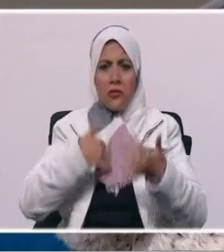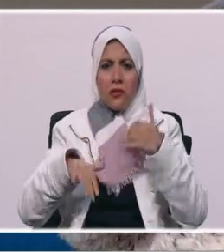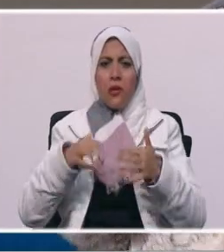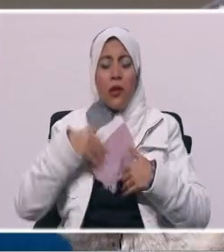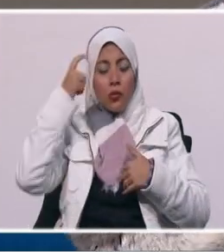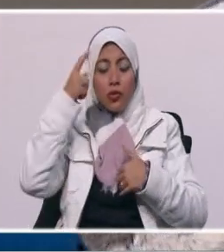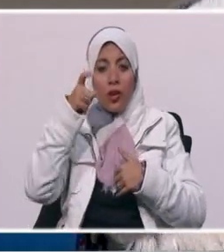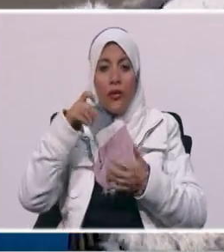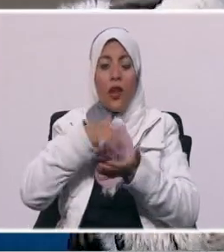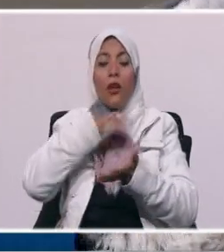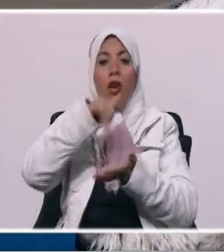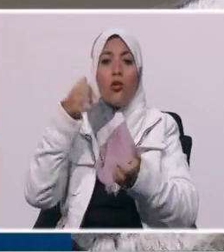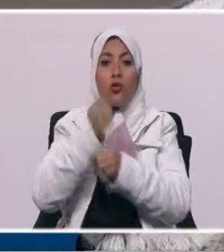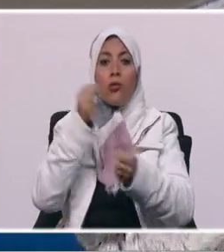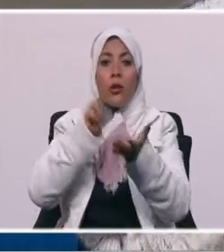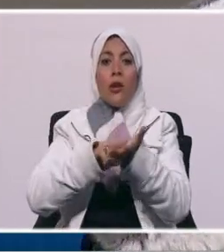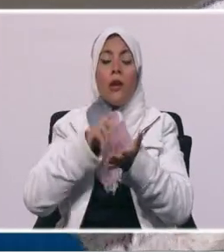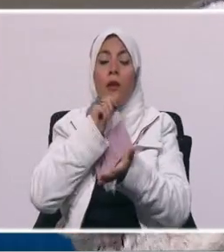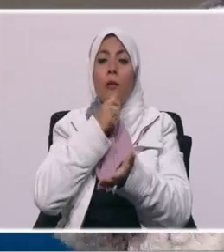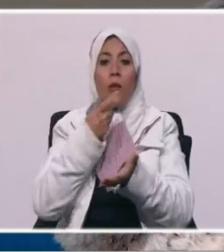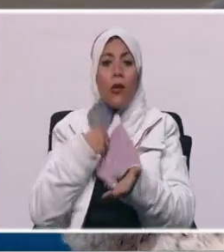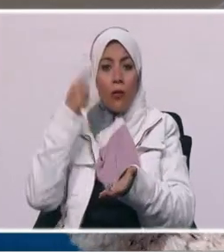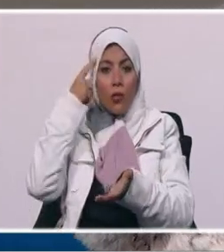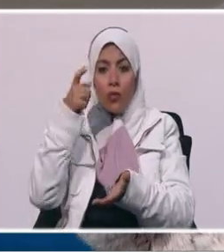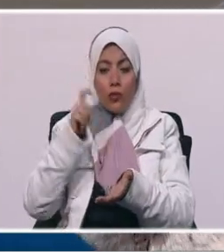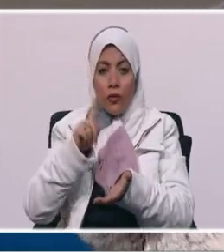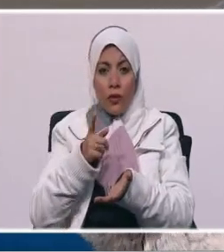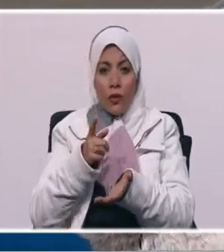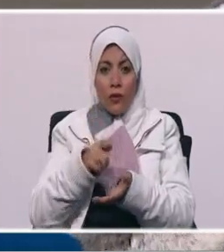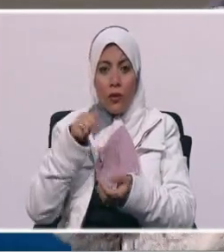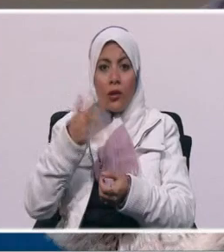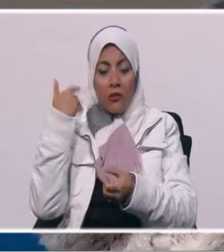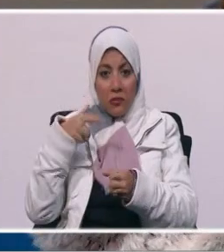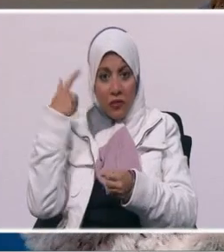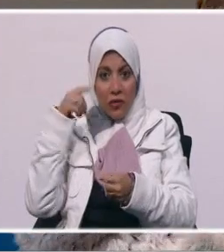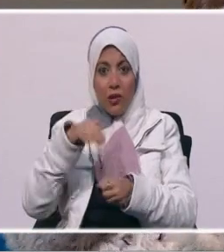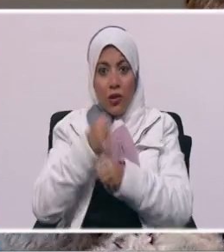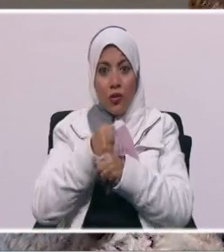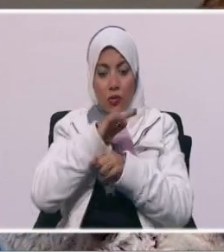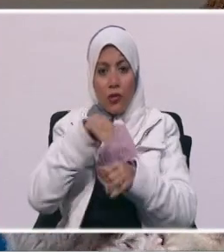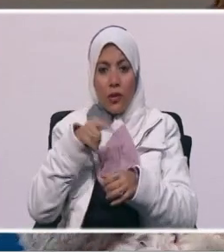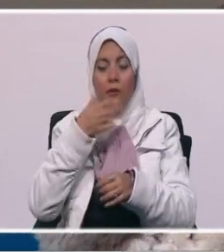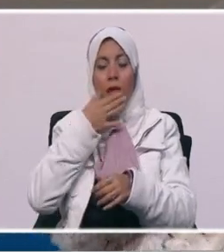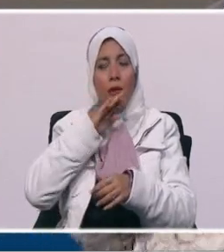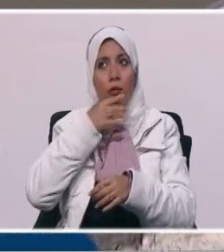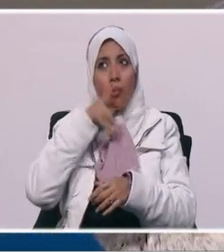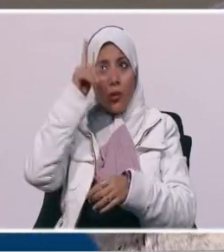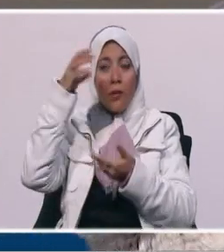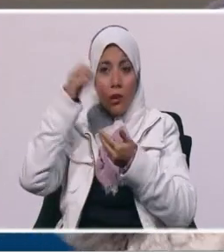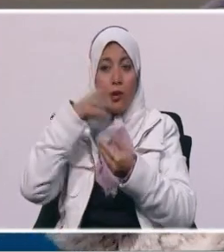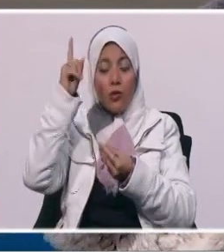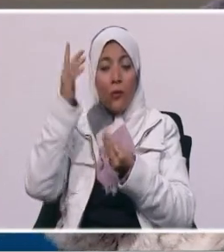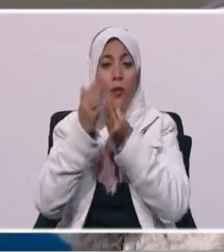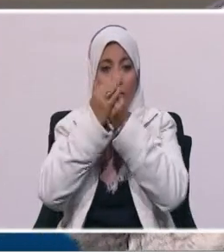هرجع الشغل، ما كنتش عارفه هل هقدر ارجع للشغل ولا لا، بس الحمد لله بتوفيق من ربنا